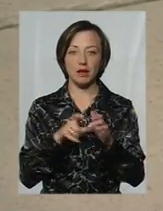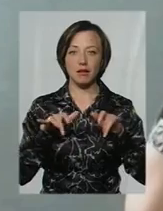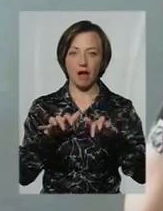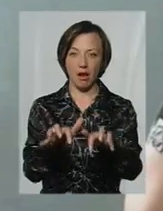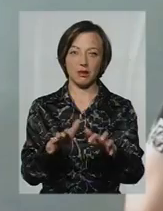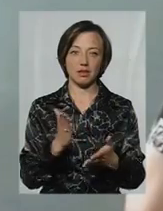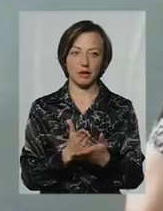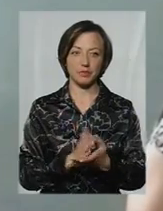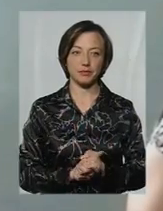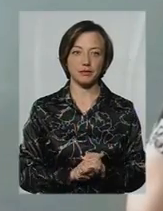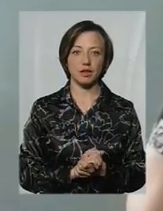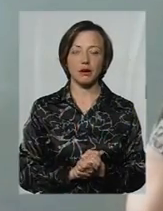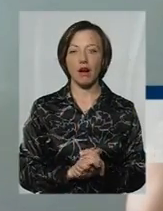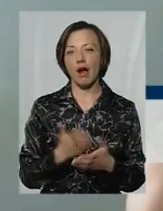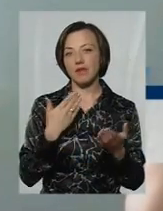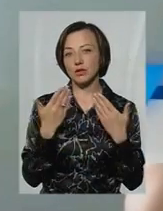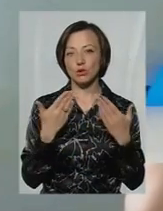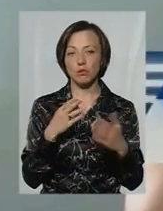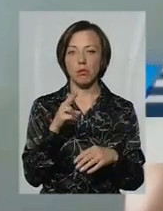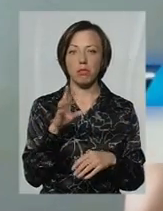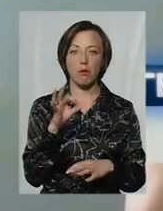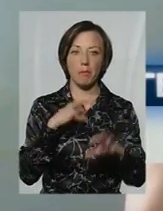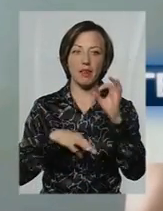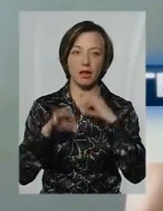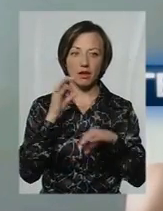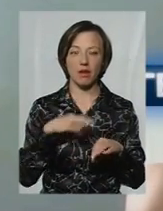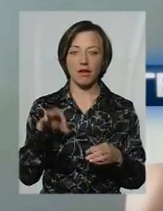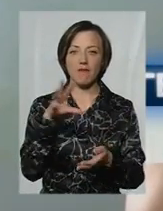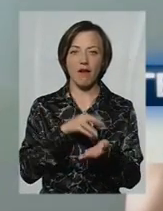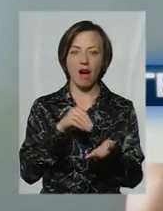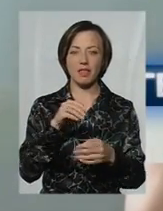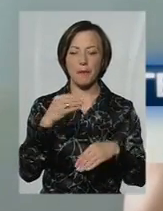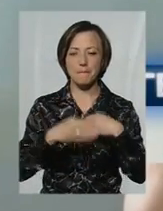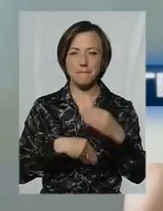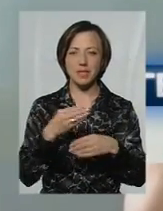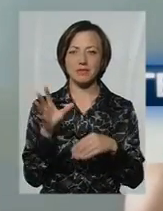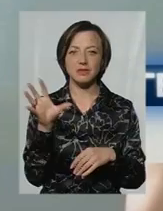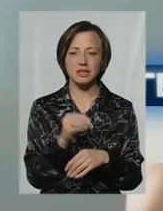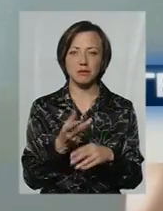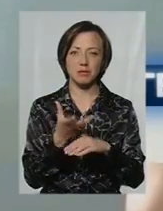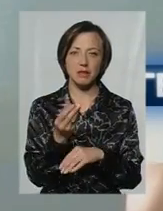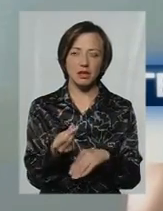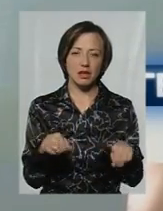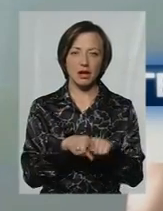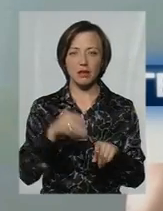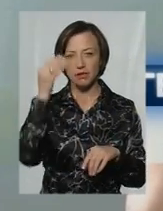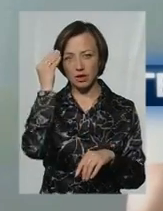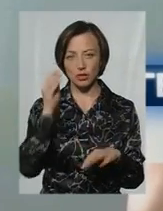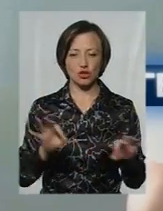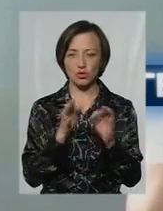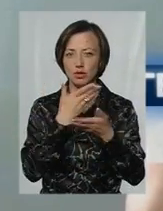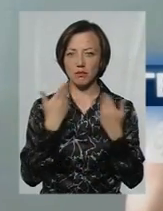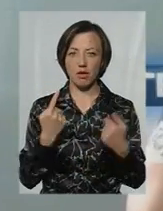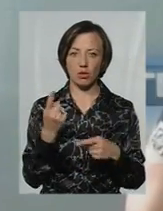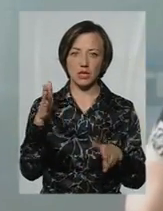таргани. Відношення навіть по тих медикаментах, навіть ватка, бінтик, все. Таке впечатлення, що тут взагалі нічого немає, тільки одні